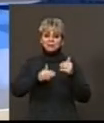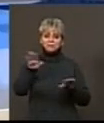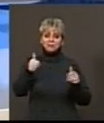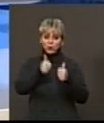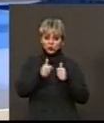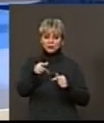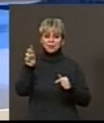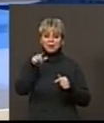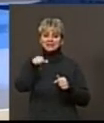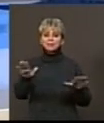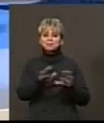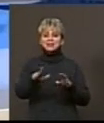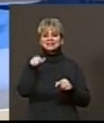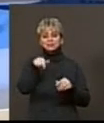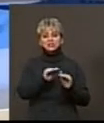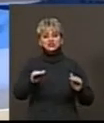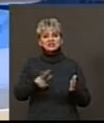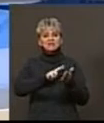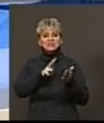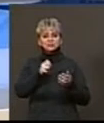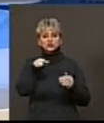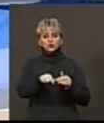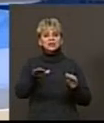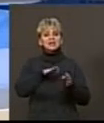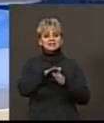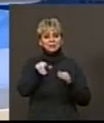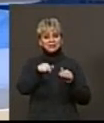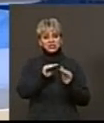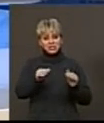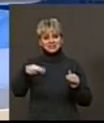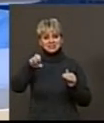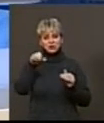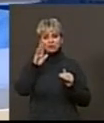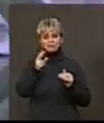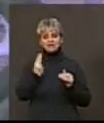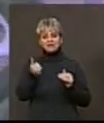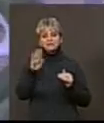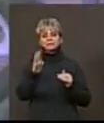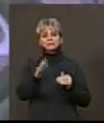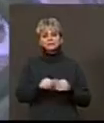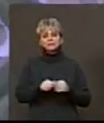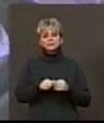Батайске. Песенными бойцами стали больше 800 хористов-детсадовцев.